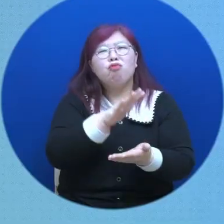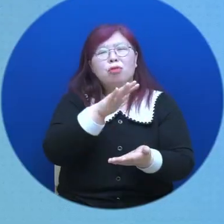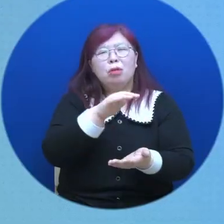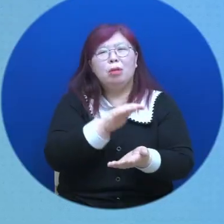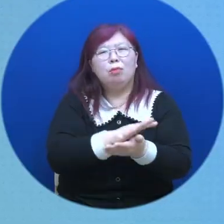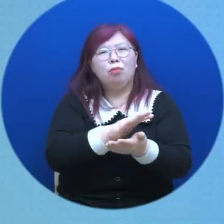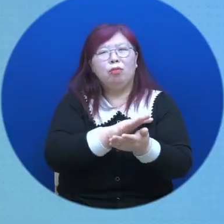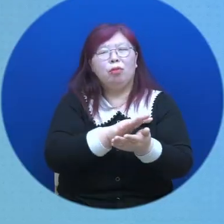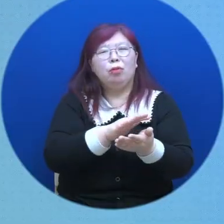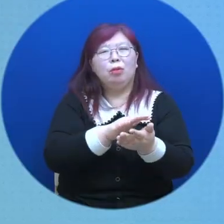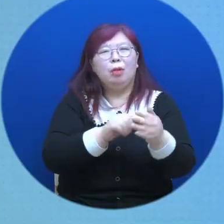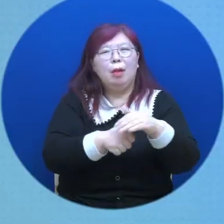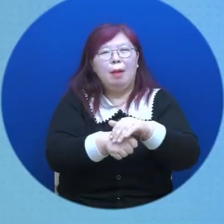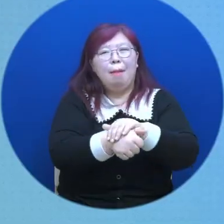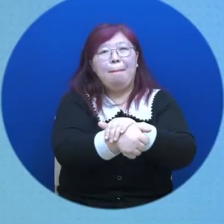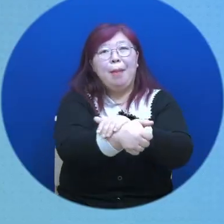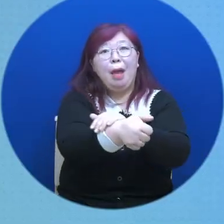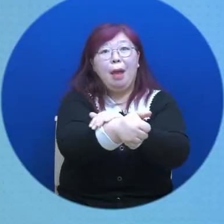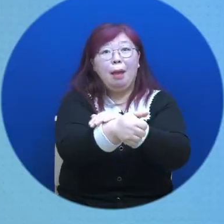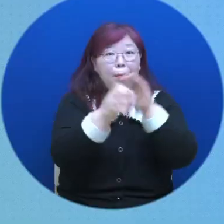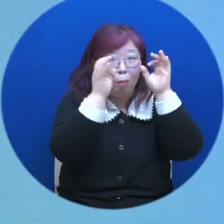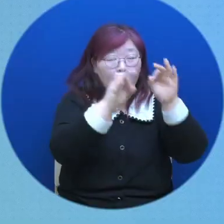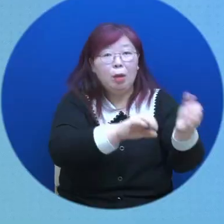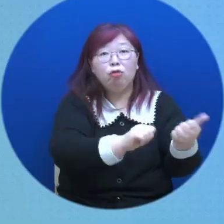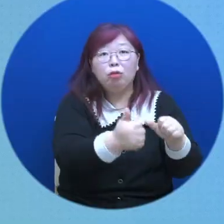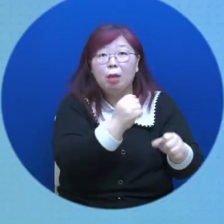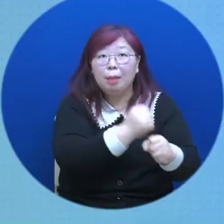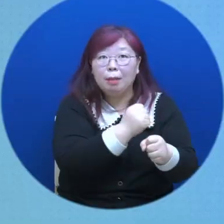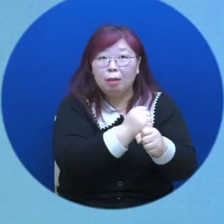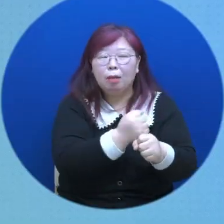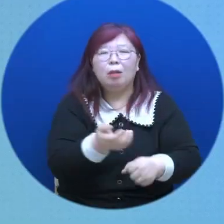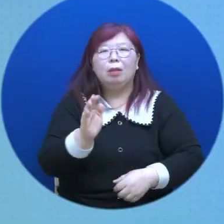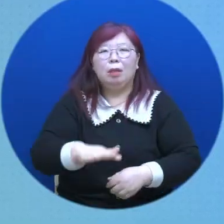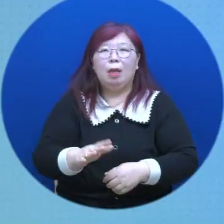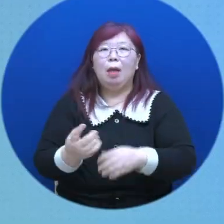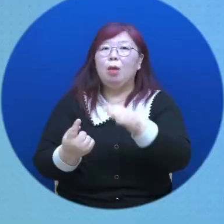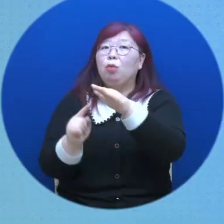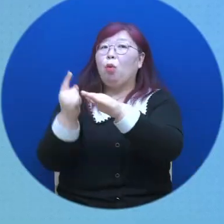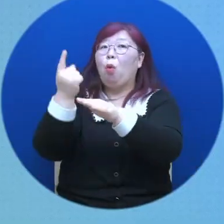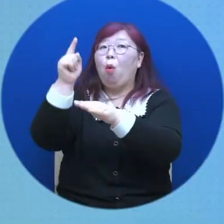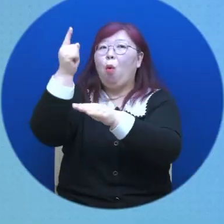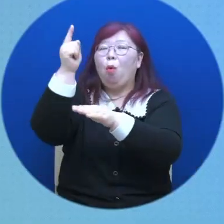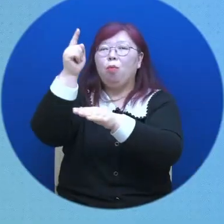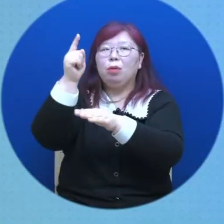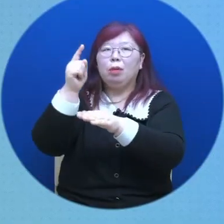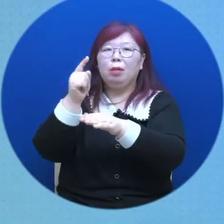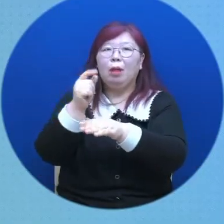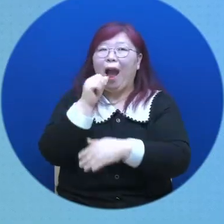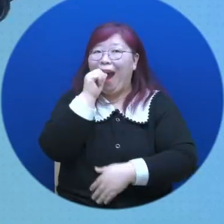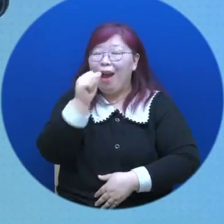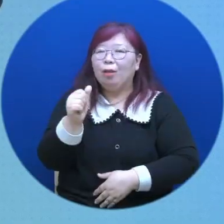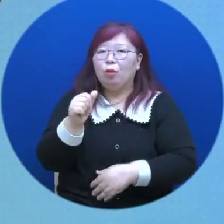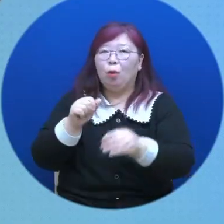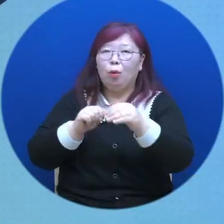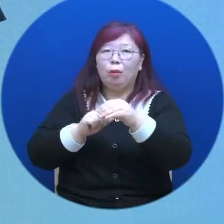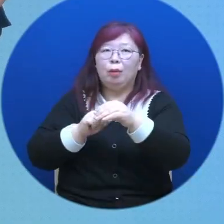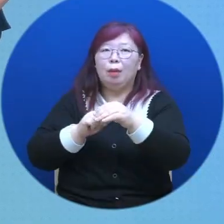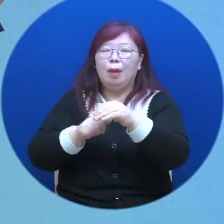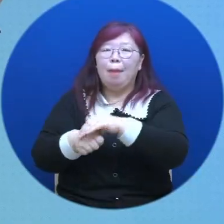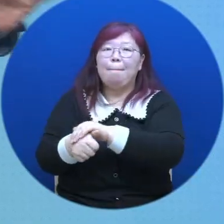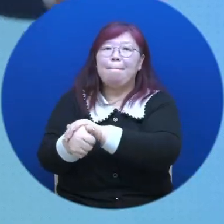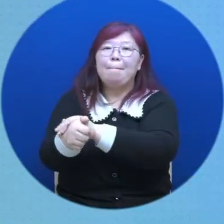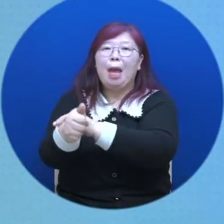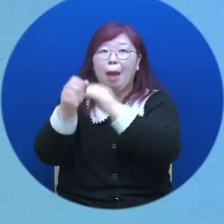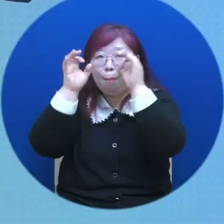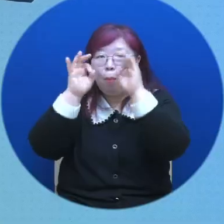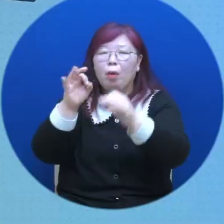죽는구나. 내가 노뱀을 만들어 장대를 매달아 세웠으니 위를 보라는 거죠. 여러분, 이것을